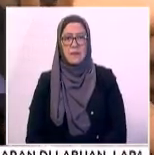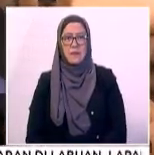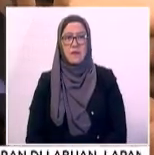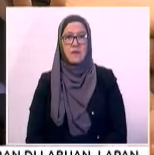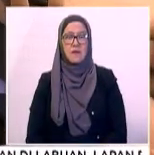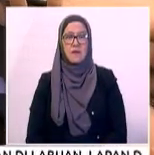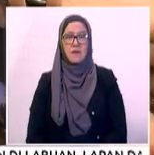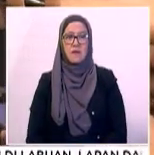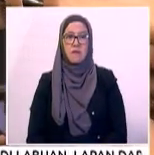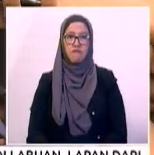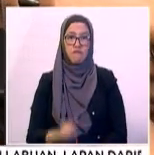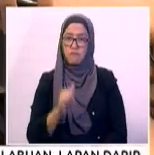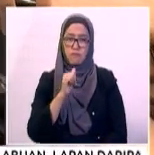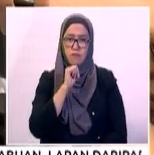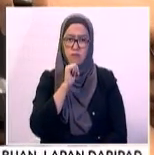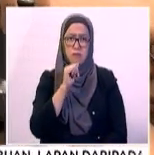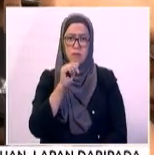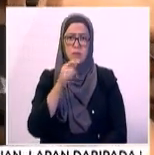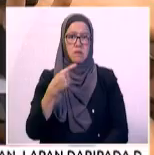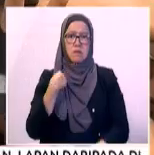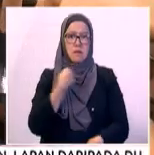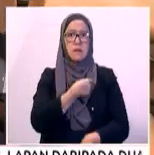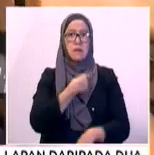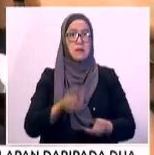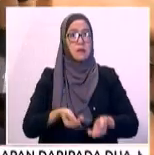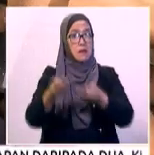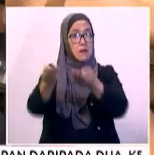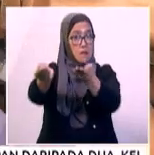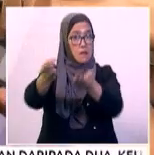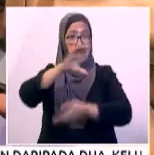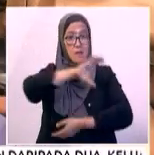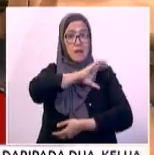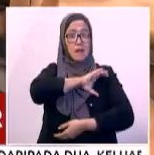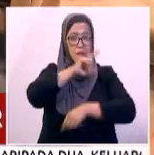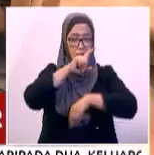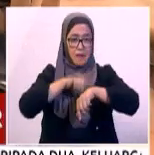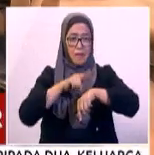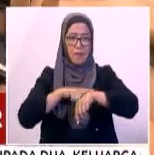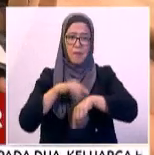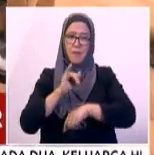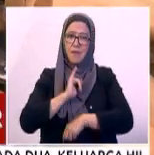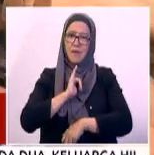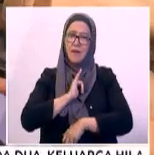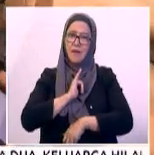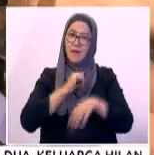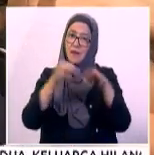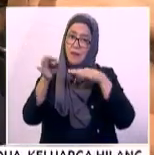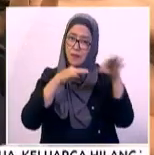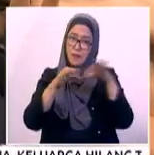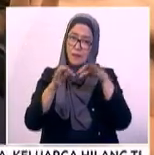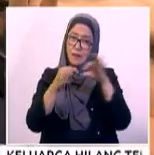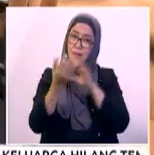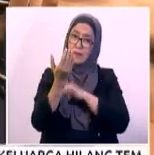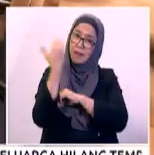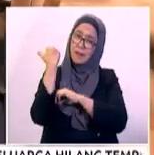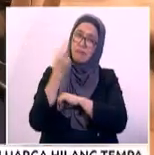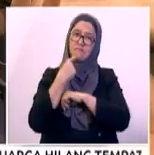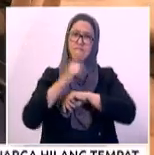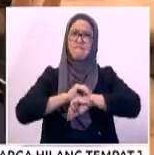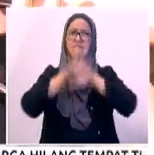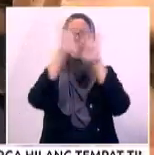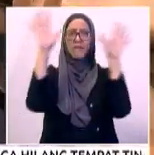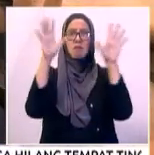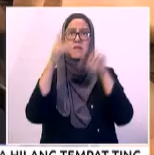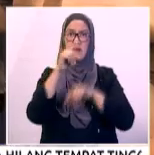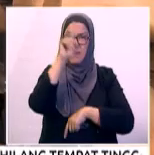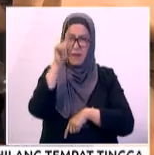Tidak, kita serahkan kepada pihak polis. Semasa statement saya yang lepas sangat jelas. Bila ditanya sabotaj